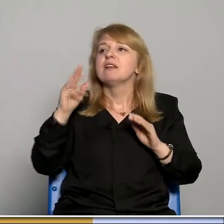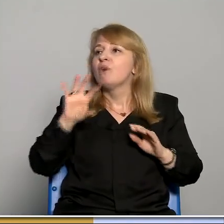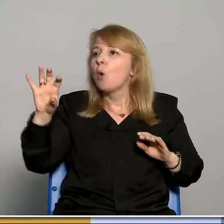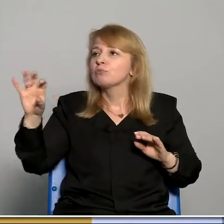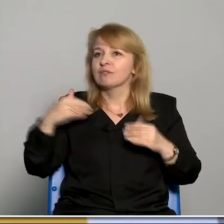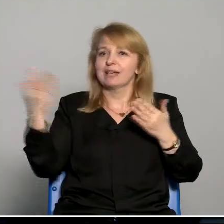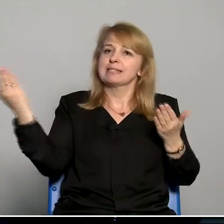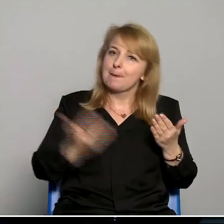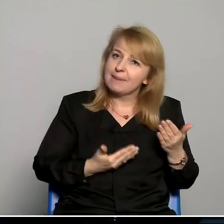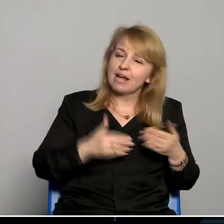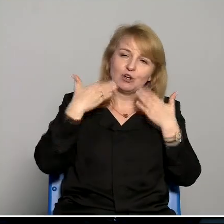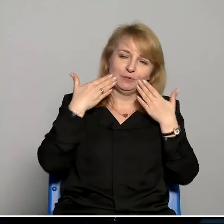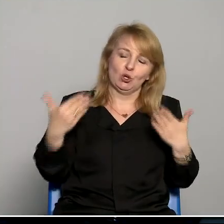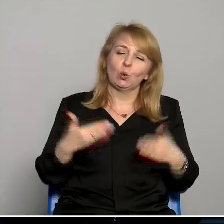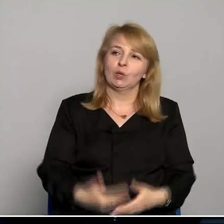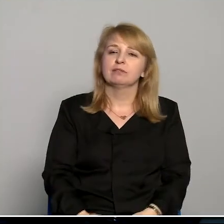Dziękuję Pani Dyrektor.